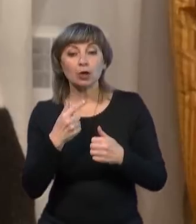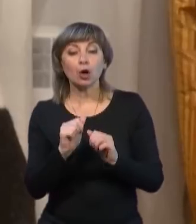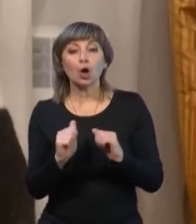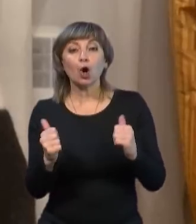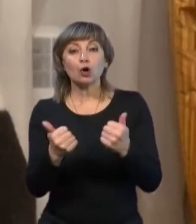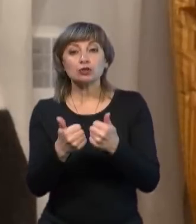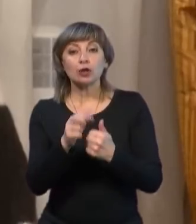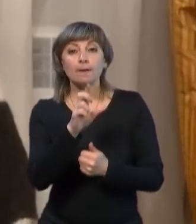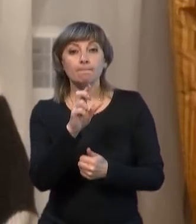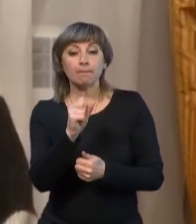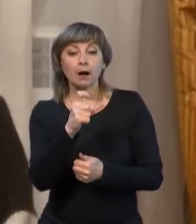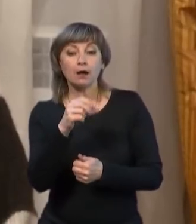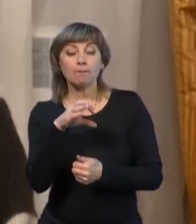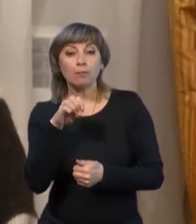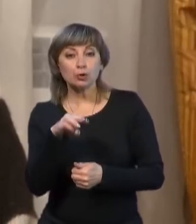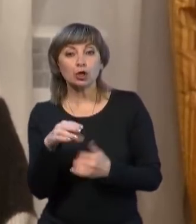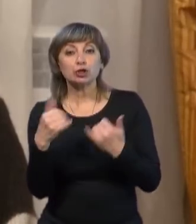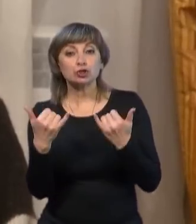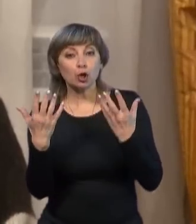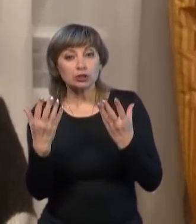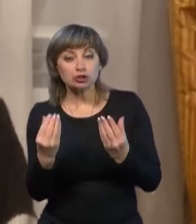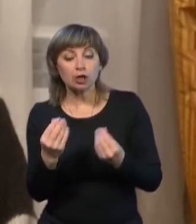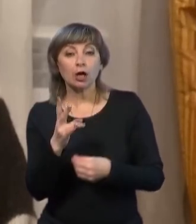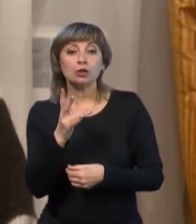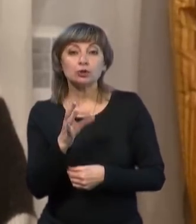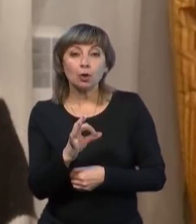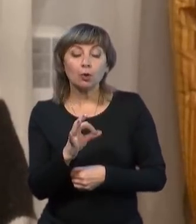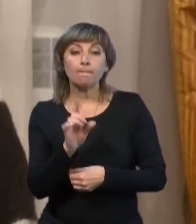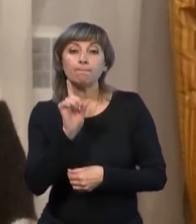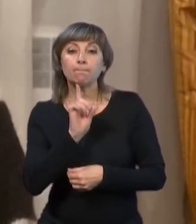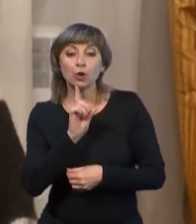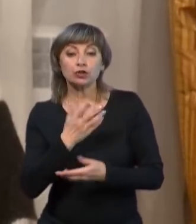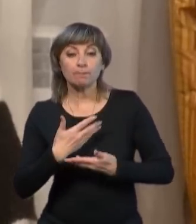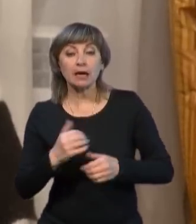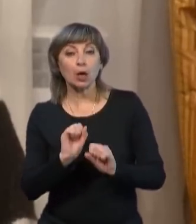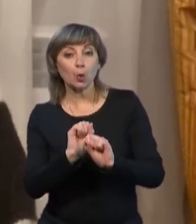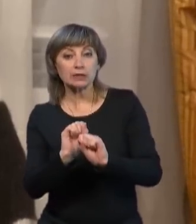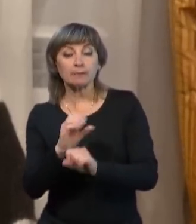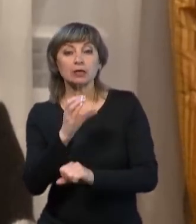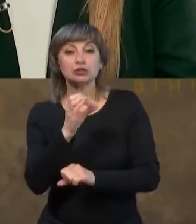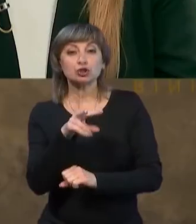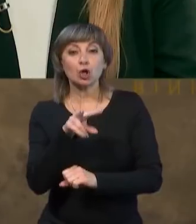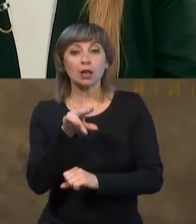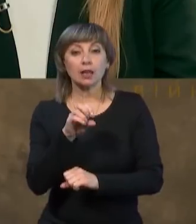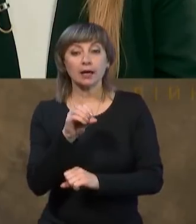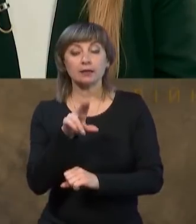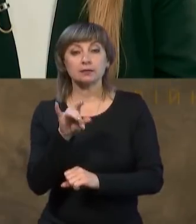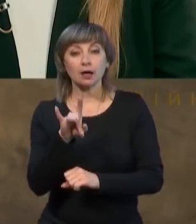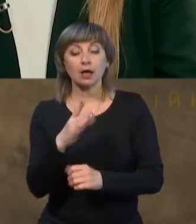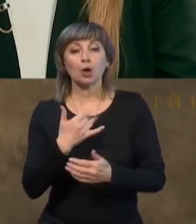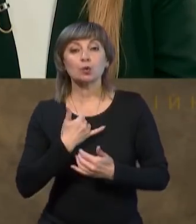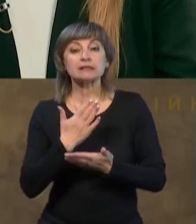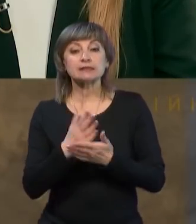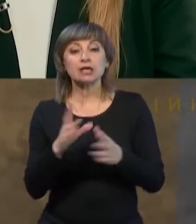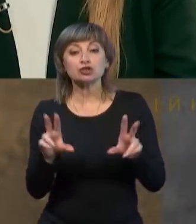спробувати оточити Бахмут. На сьогоднішній день. Ну, поки що ми утримуємо Соледар, у нас, в принципі, є шанси для того,